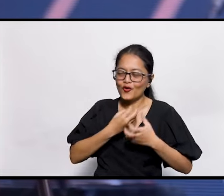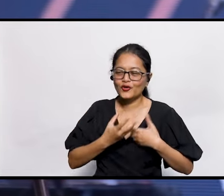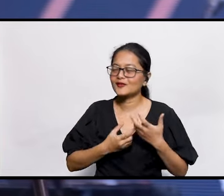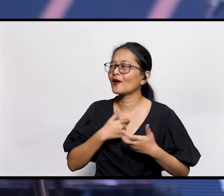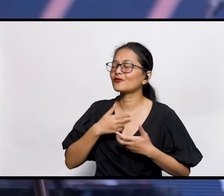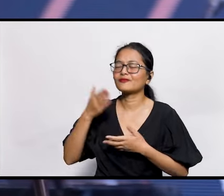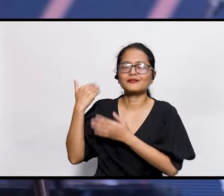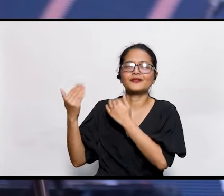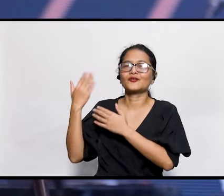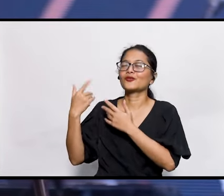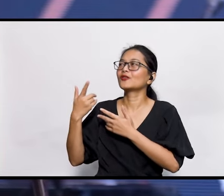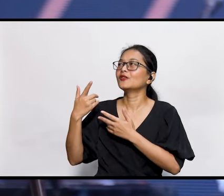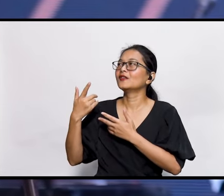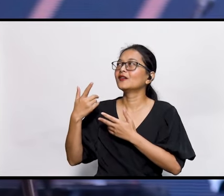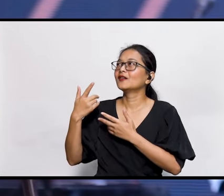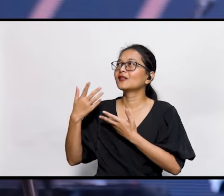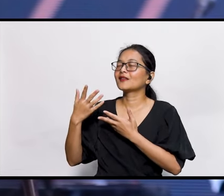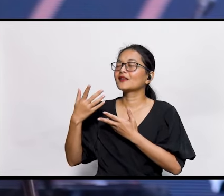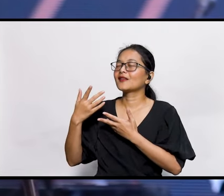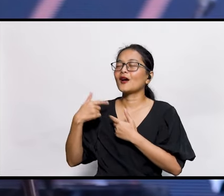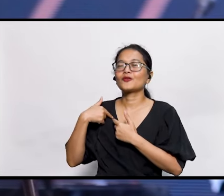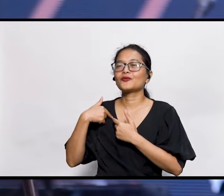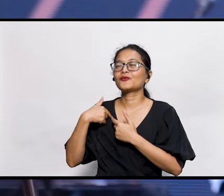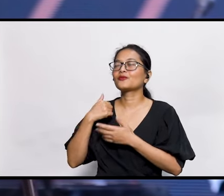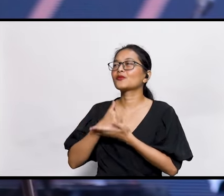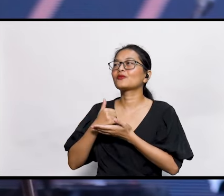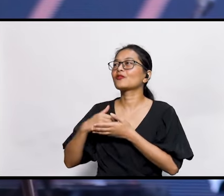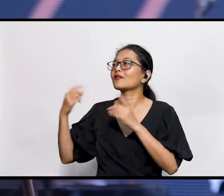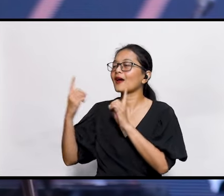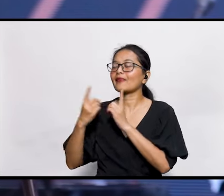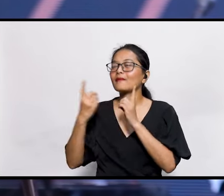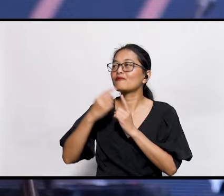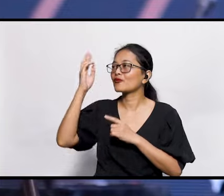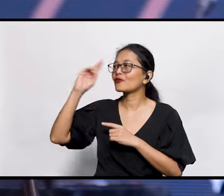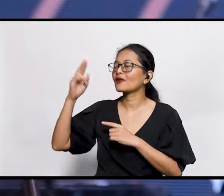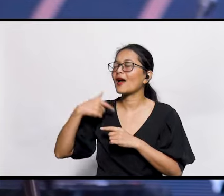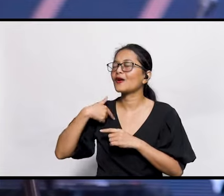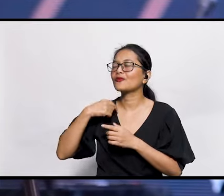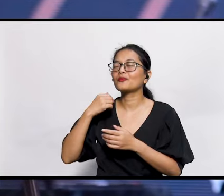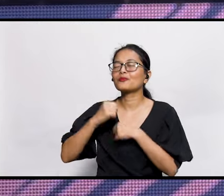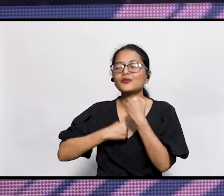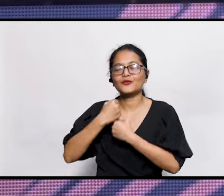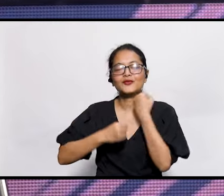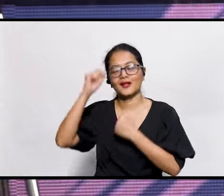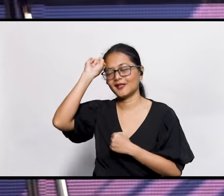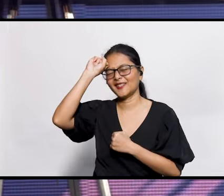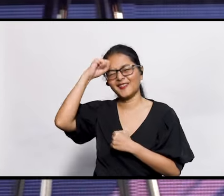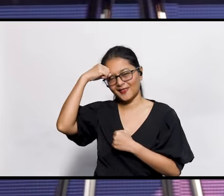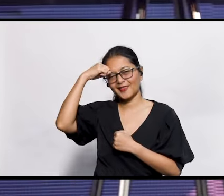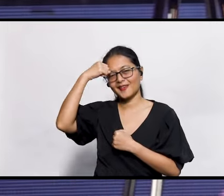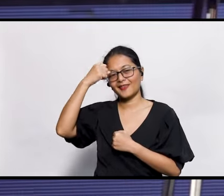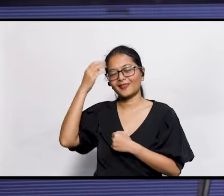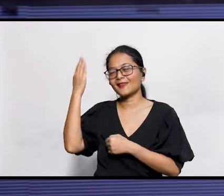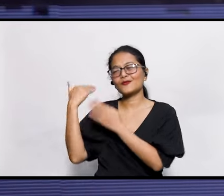menolong my encounter with him saya mulai taruh memori demi memori kebaikan